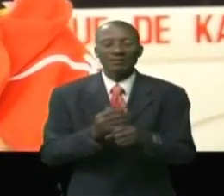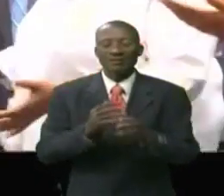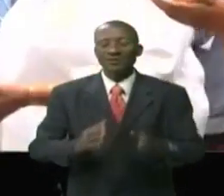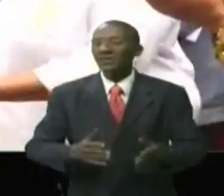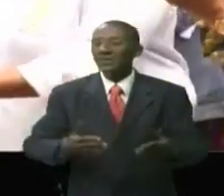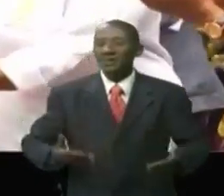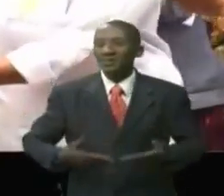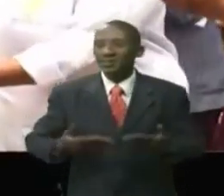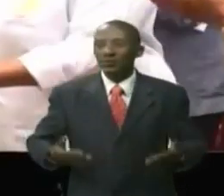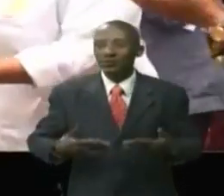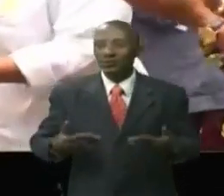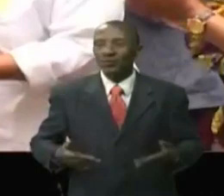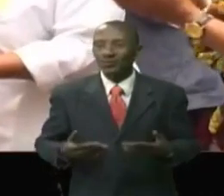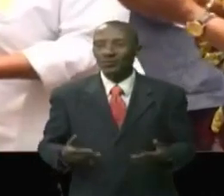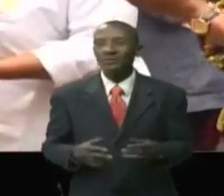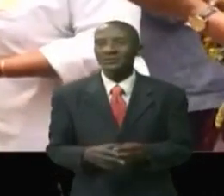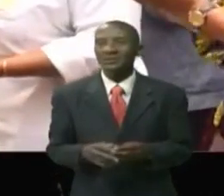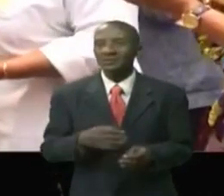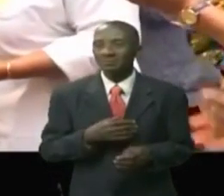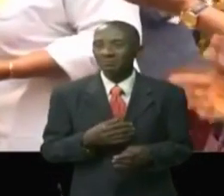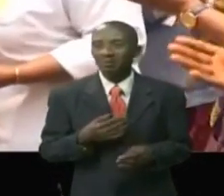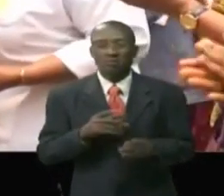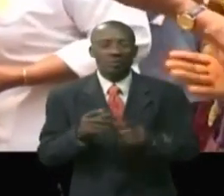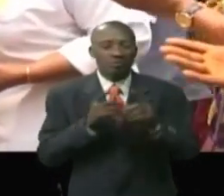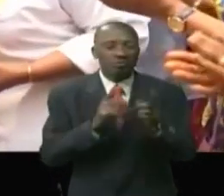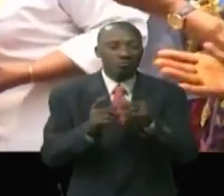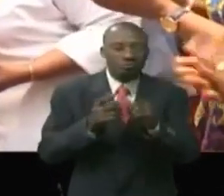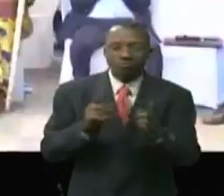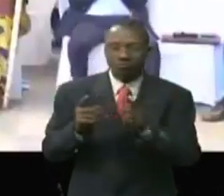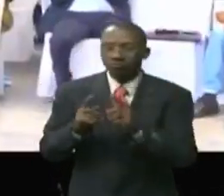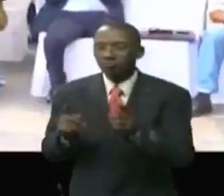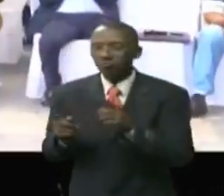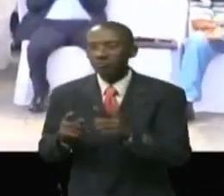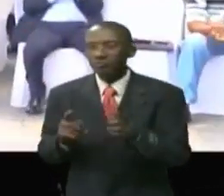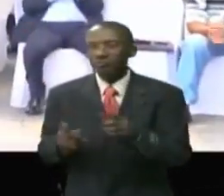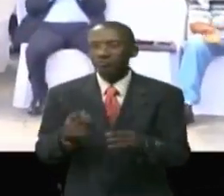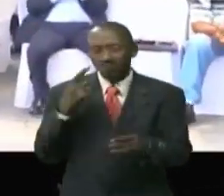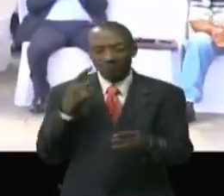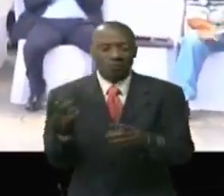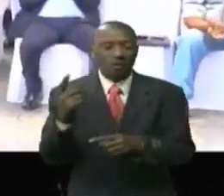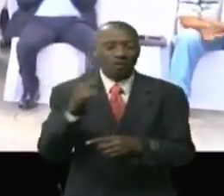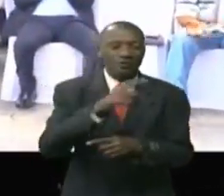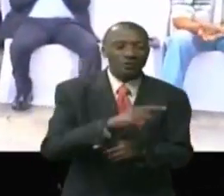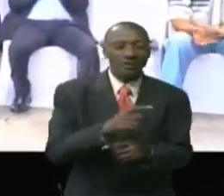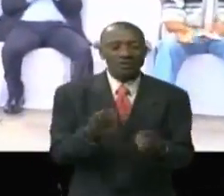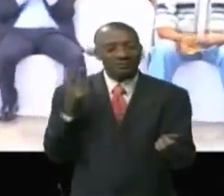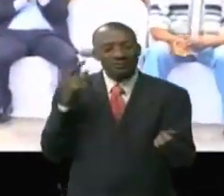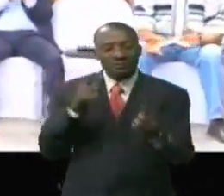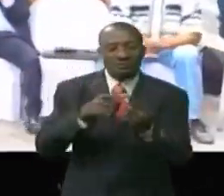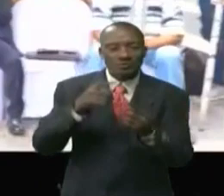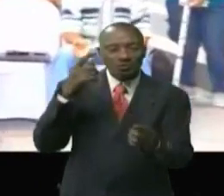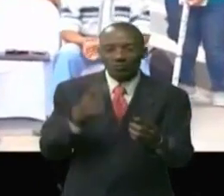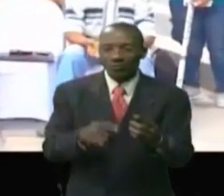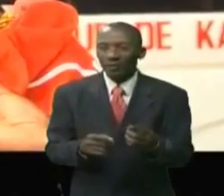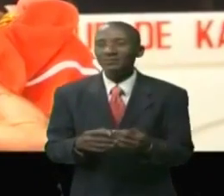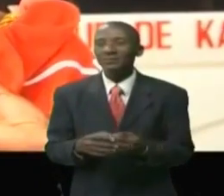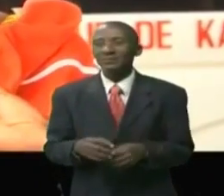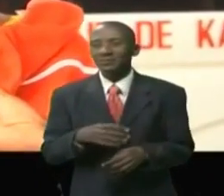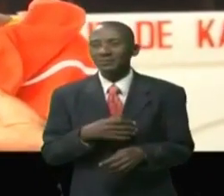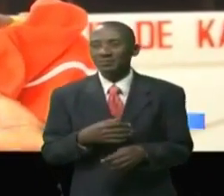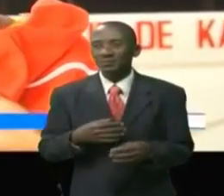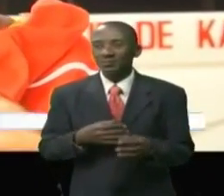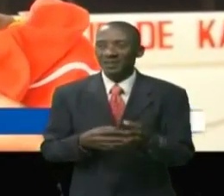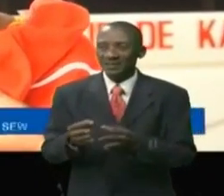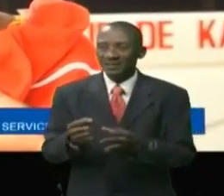aller très loin ça va aider non seulement les enfants ici c'est des enfants un jour c'était pour les personnesicé après c'est pour les mamans